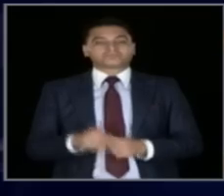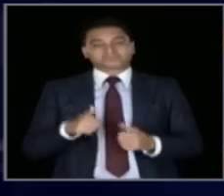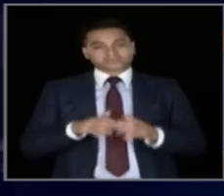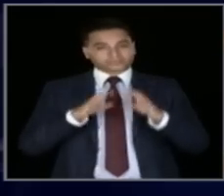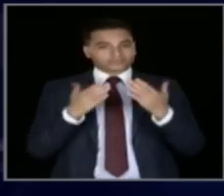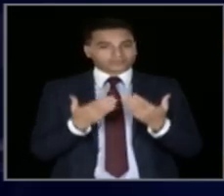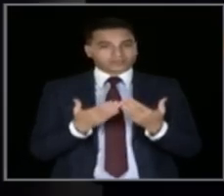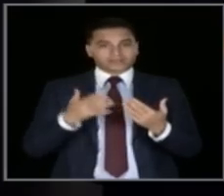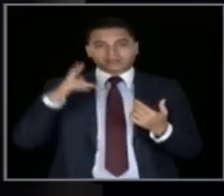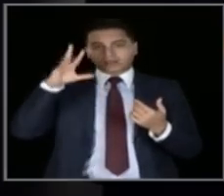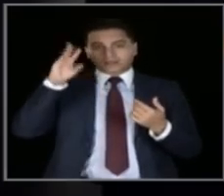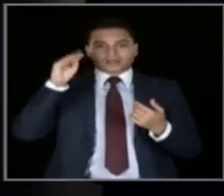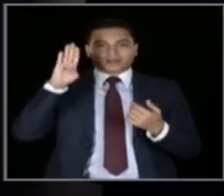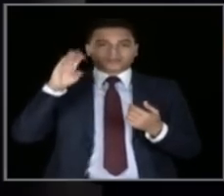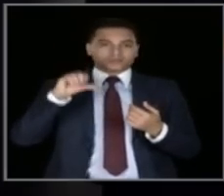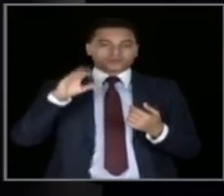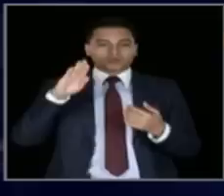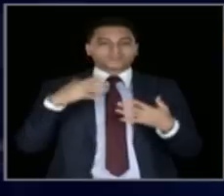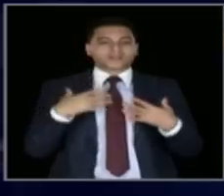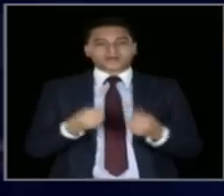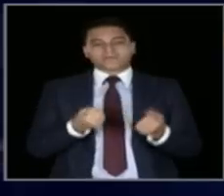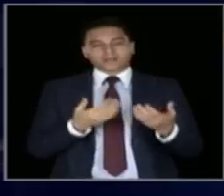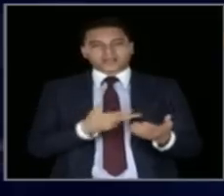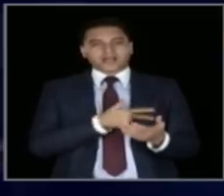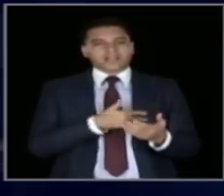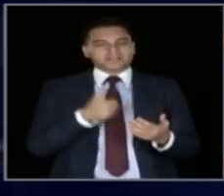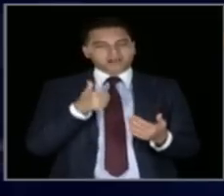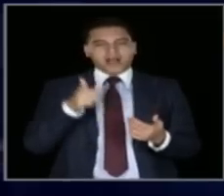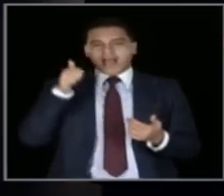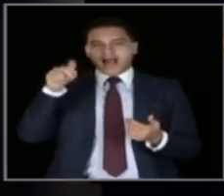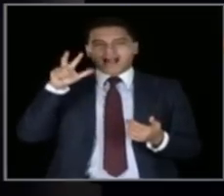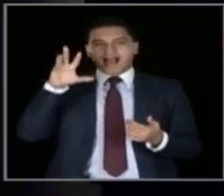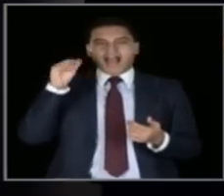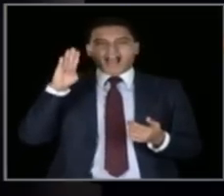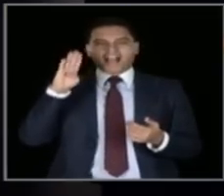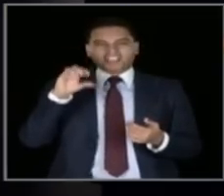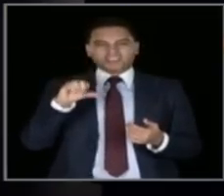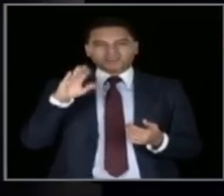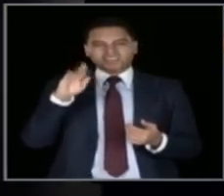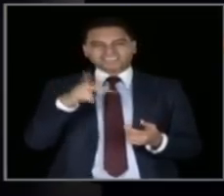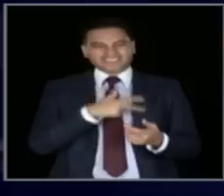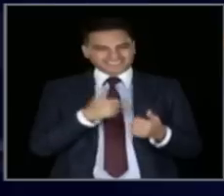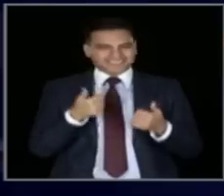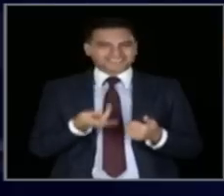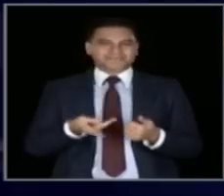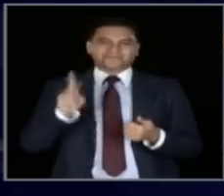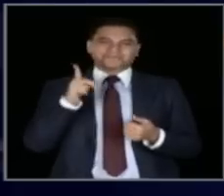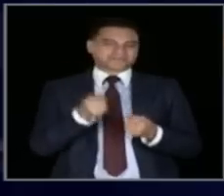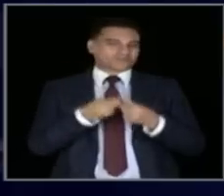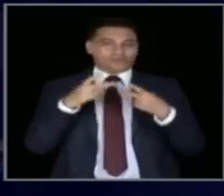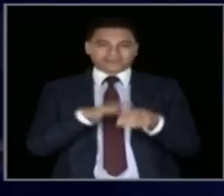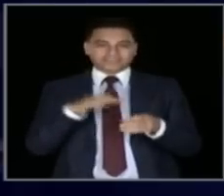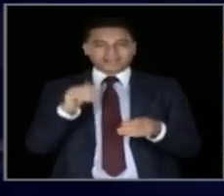الهكسوس حمد لله على السلامه. الله يسلمك. جامد قوي اسم الهكسوس ده. بس ما كانش جامد في البطوله. انت ودعت